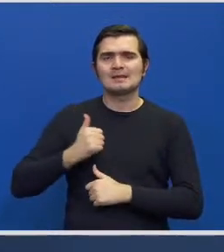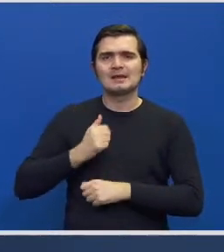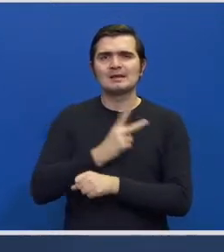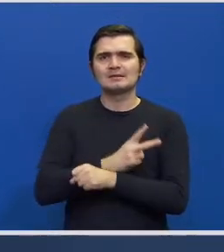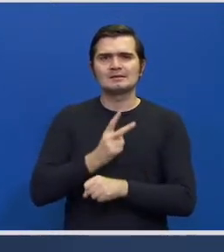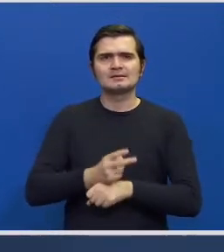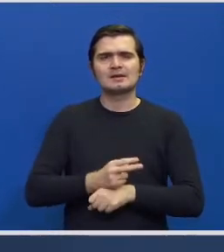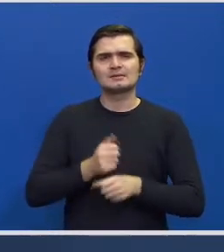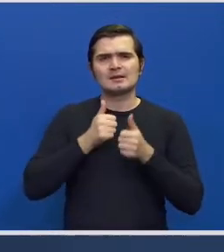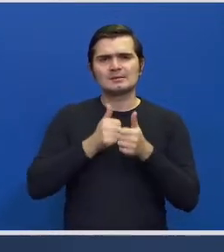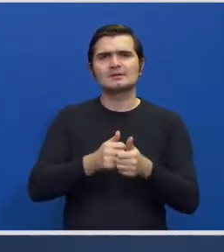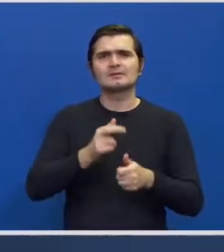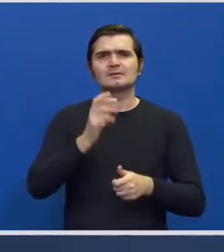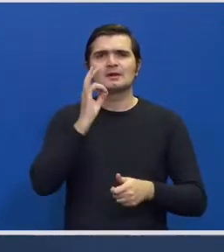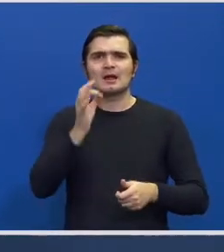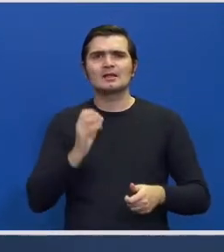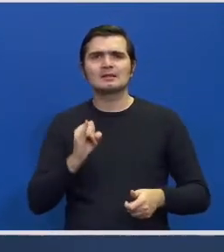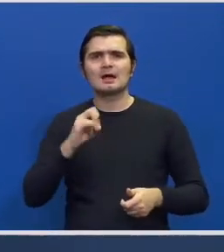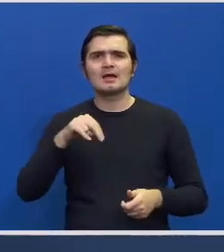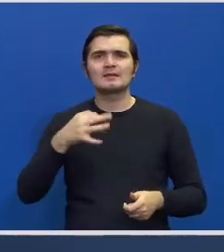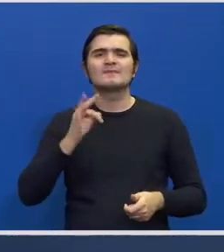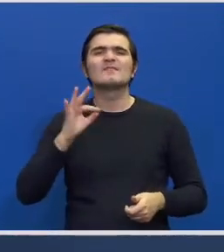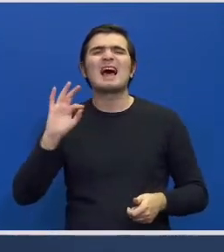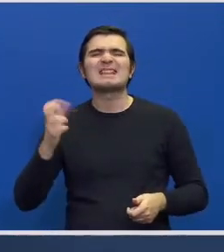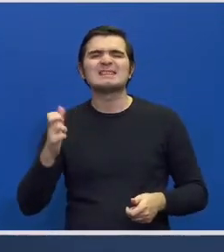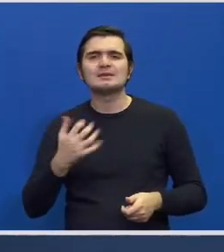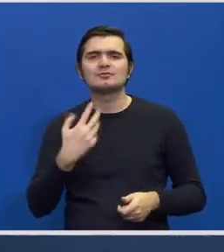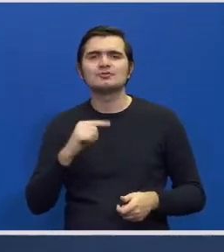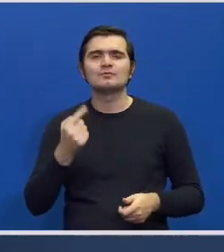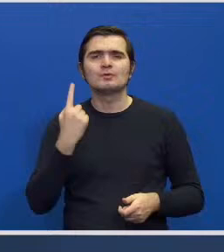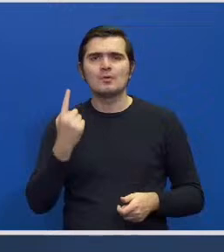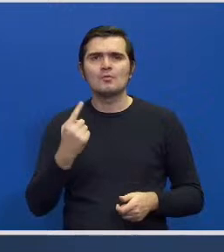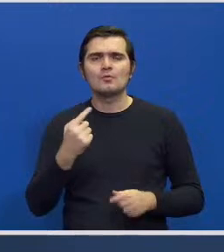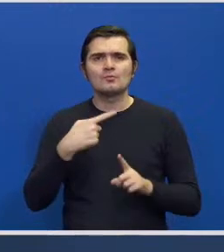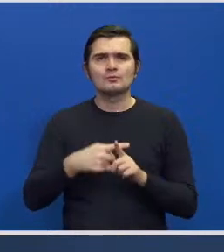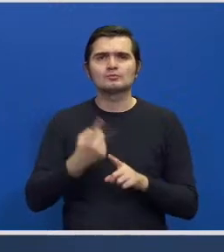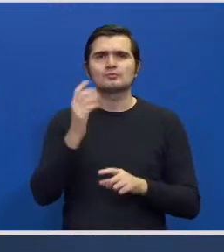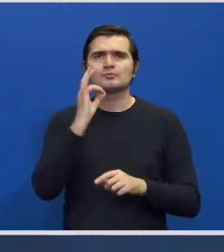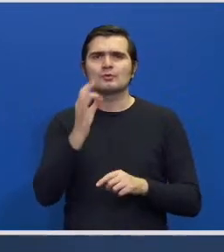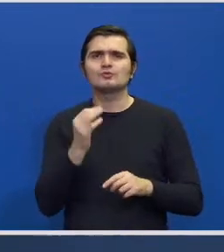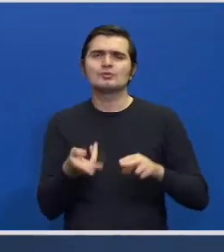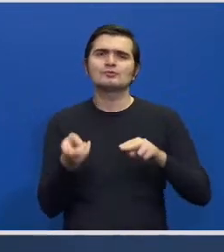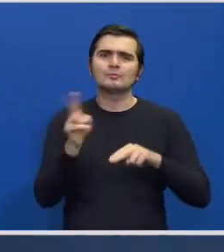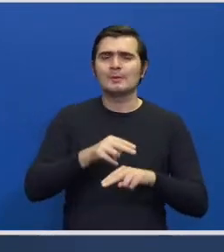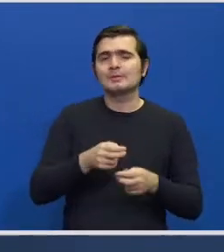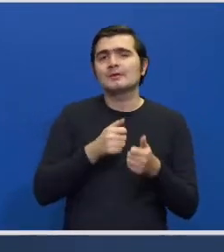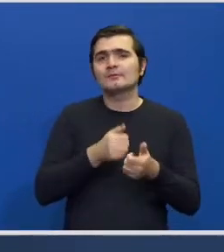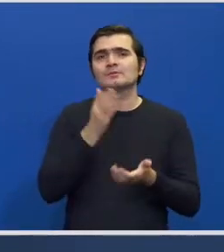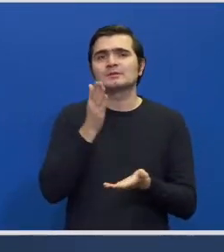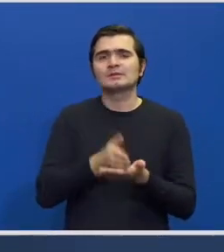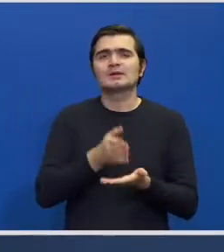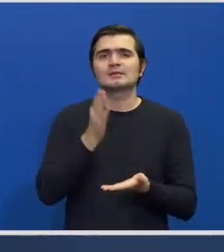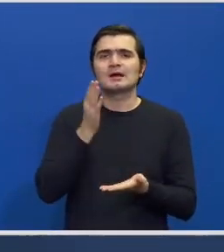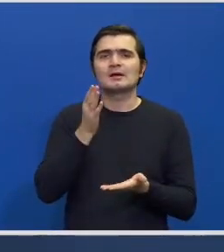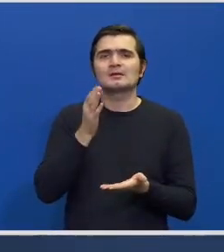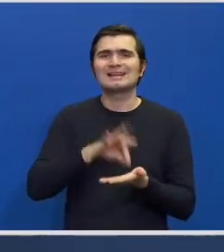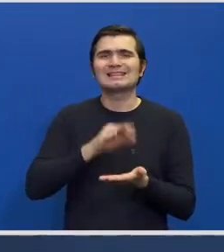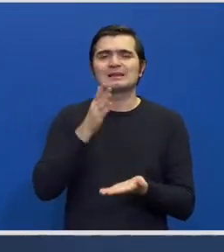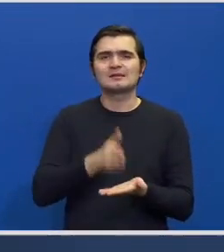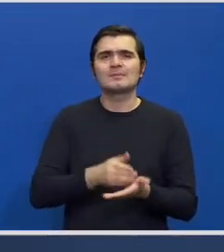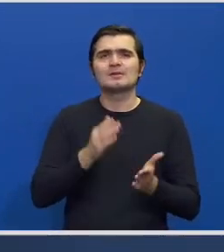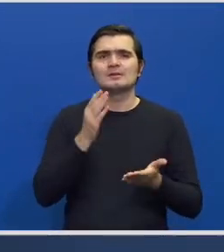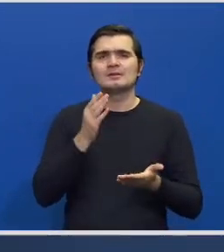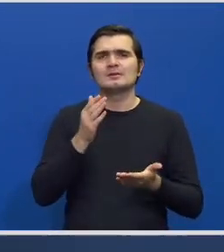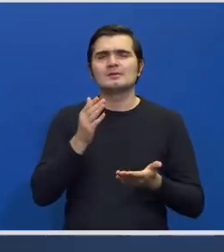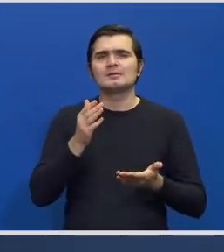respectiv 5,1, rata inflației din anul 2021, la care se adaugă un proces suplimentar în funcție de data stabilirii drepturilor